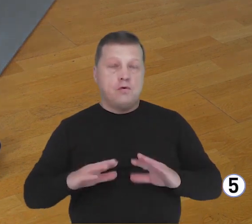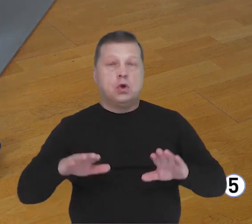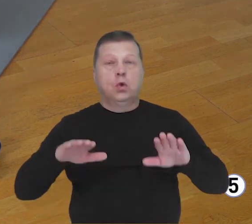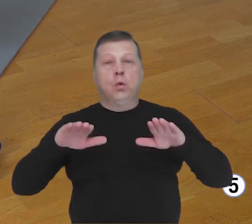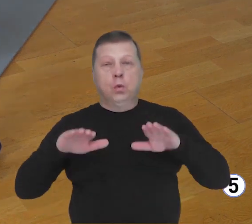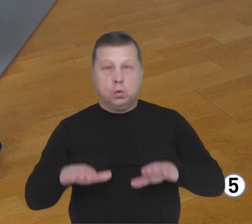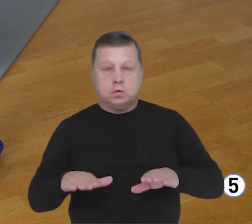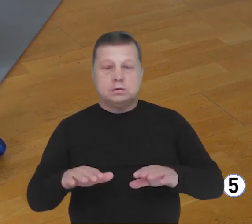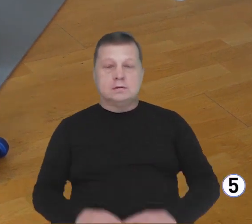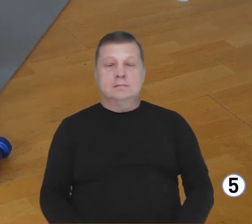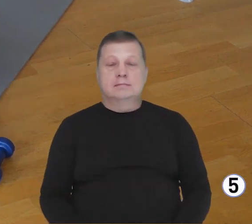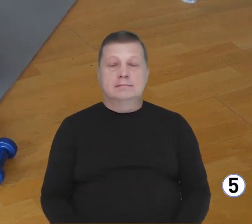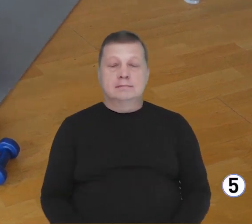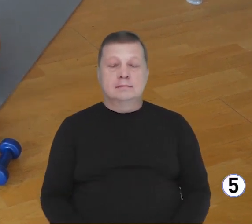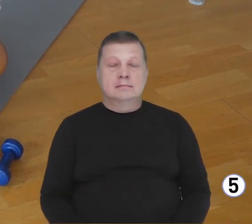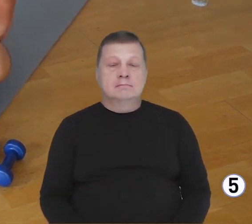siadamy.